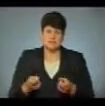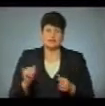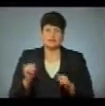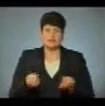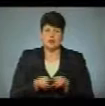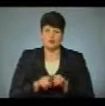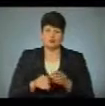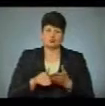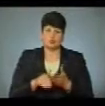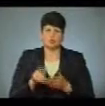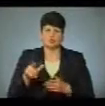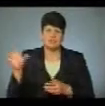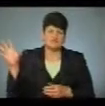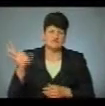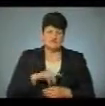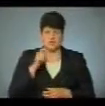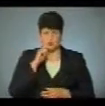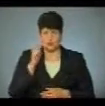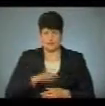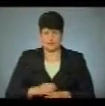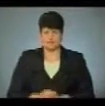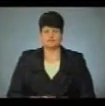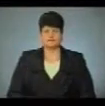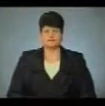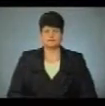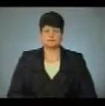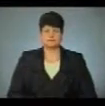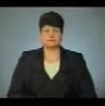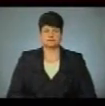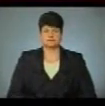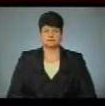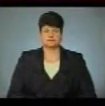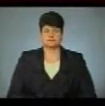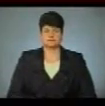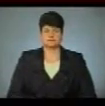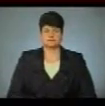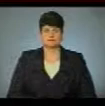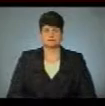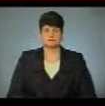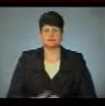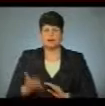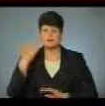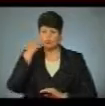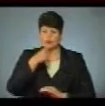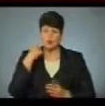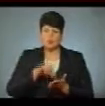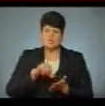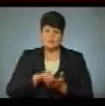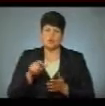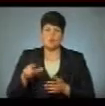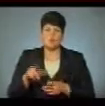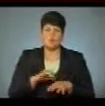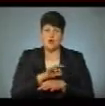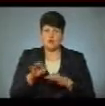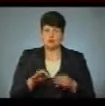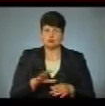Також долучилися люди зі всієї України. Марта Журавель, Юрій Багрій. Новини. Минулого року учасником проекту «Мрія